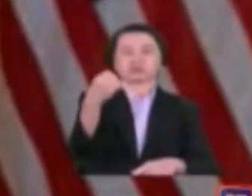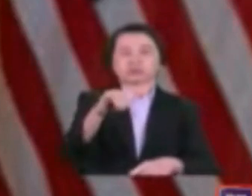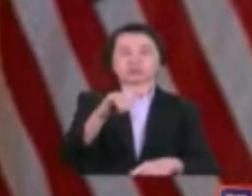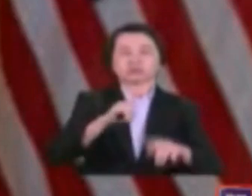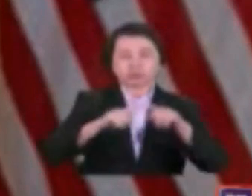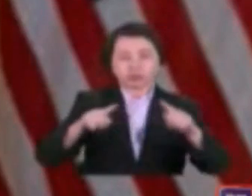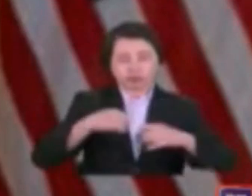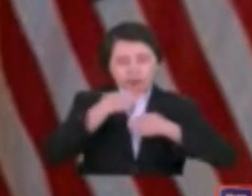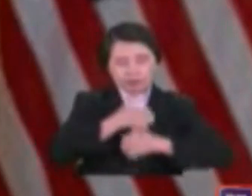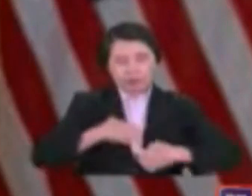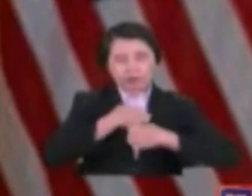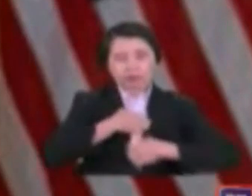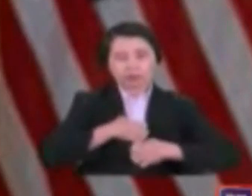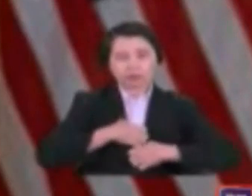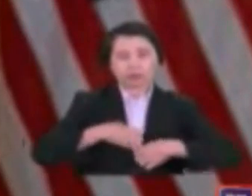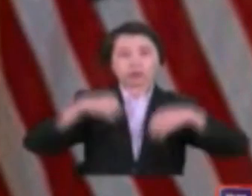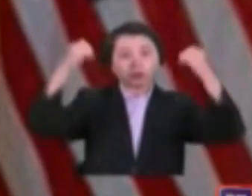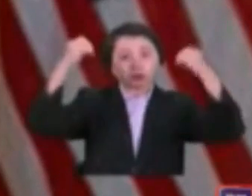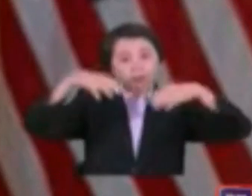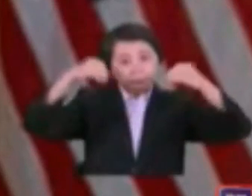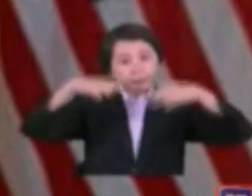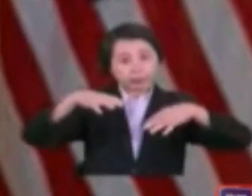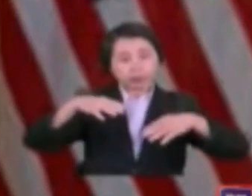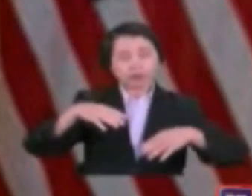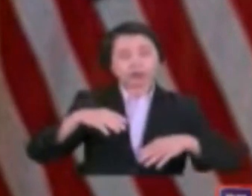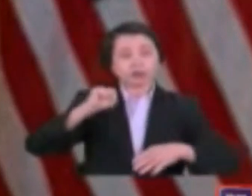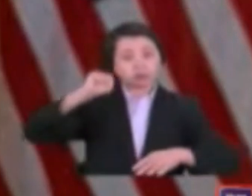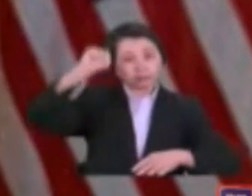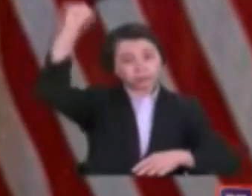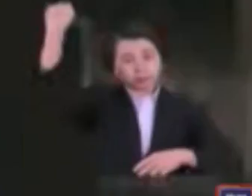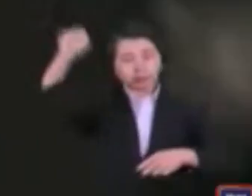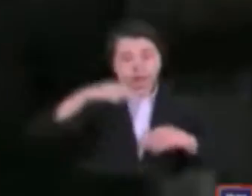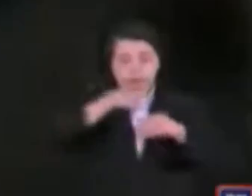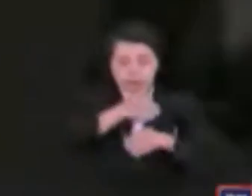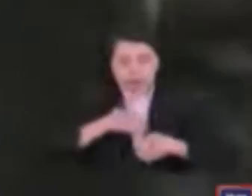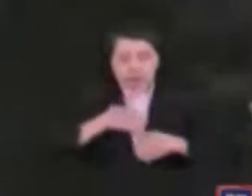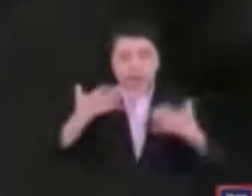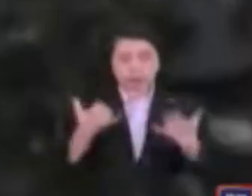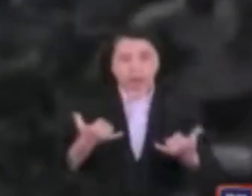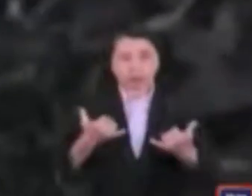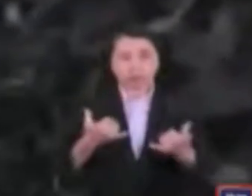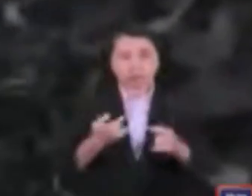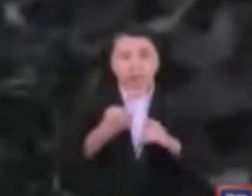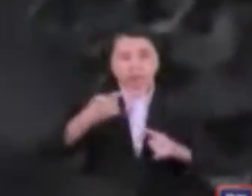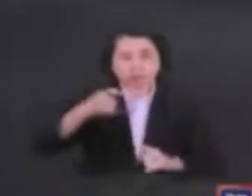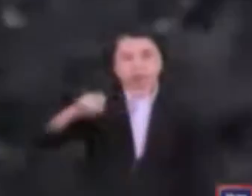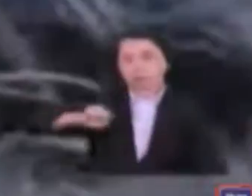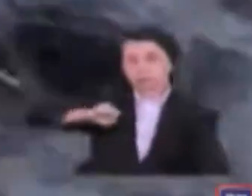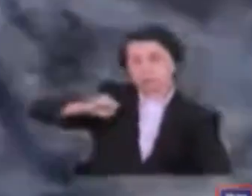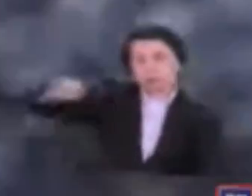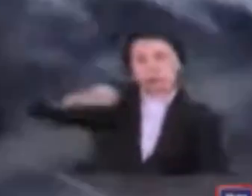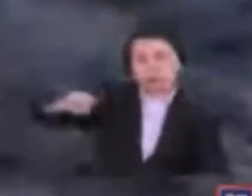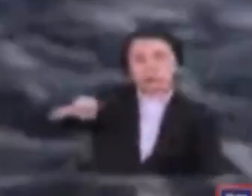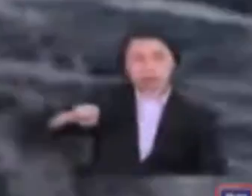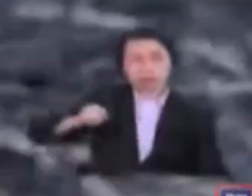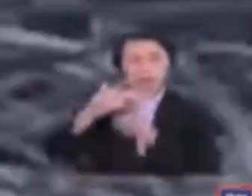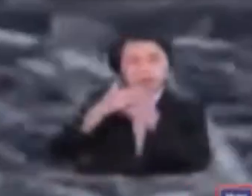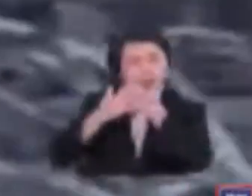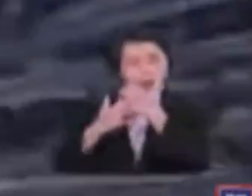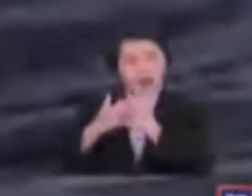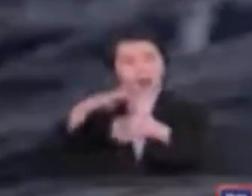Rahmat dan nikmat kemerdekaan yang kita kecapi pada hari ini adalah hasil perjuangan, titisan